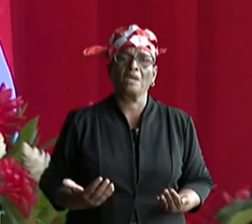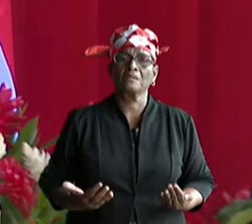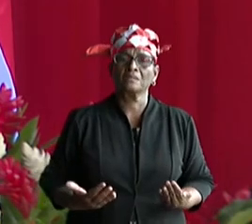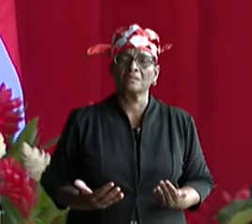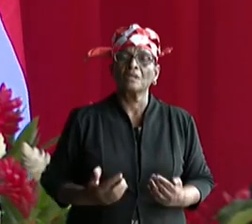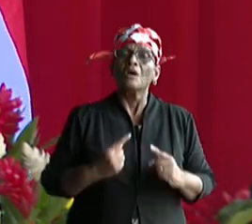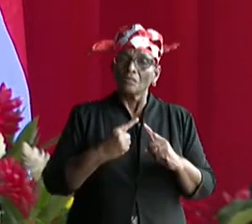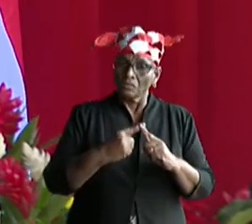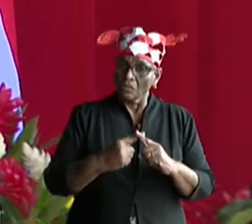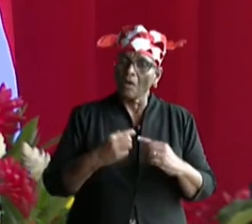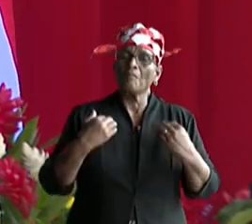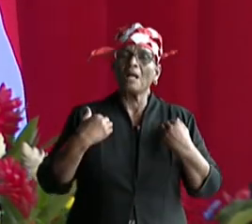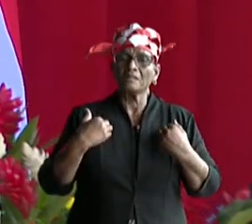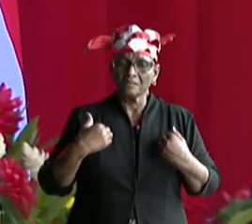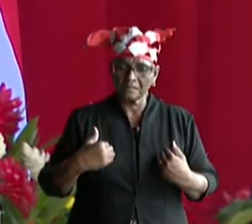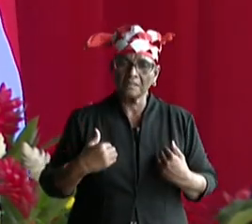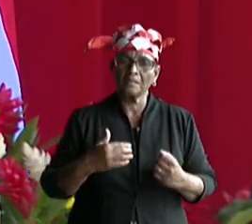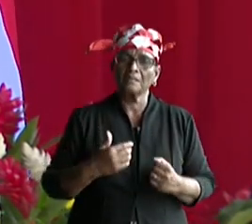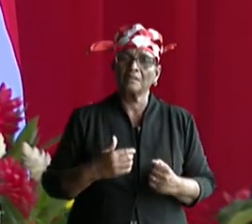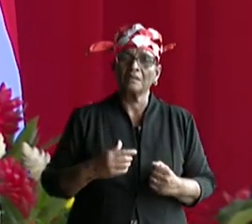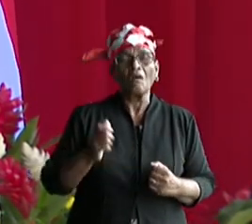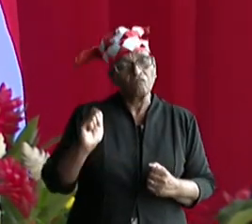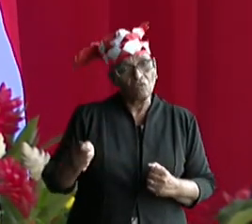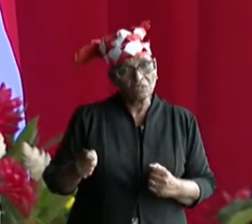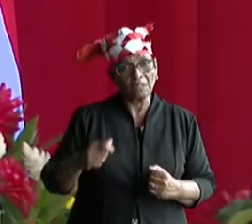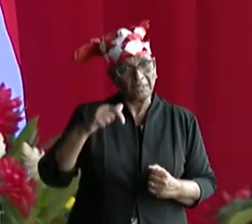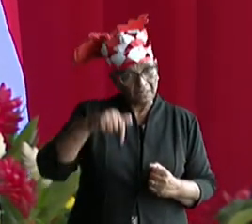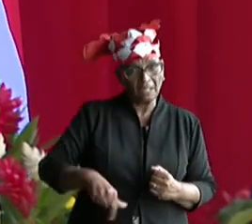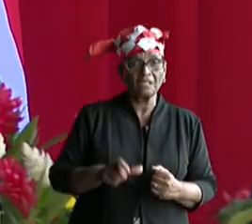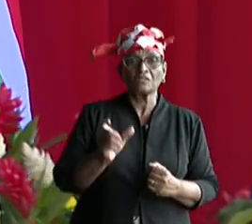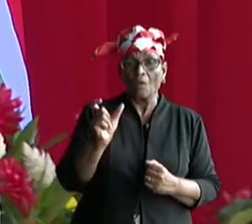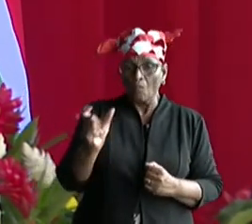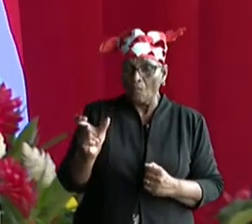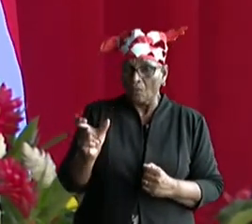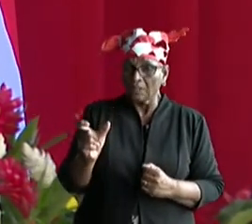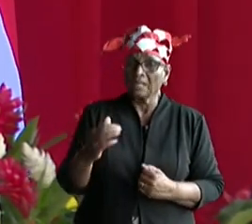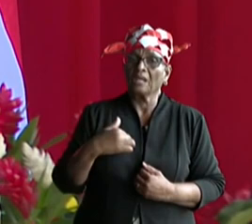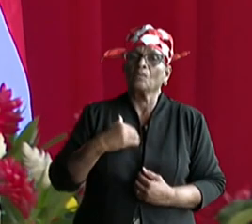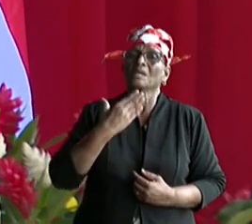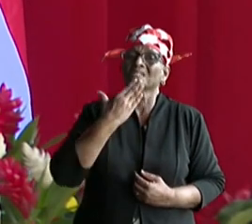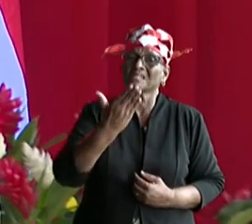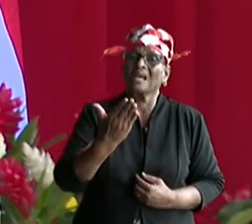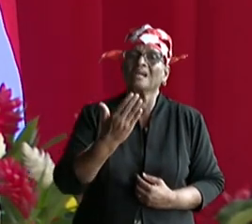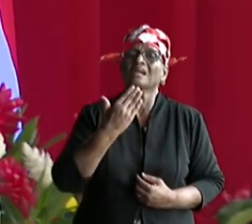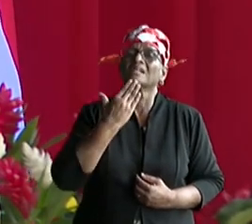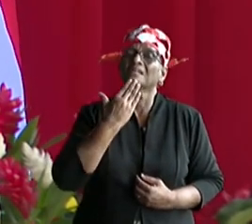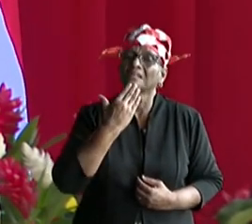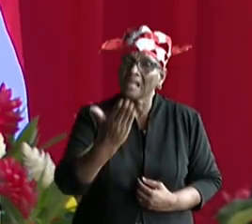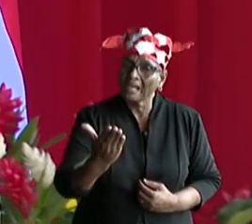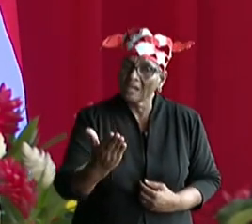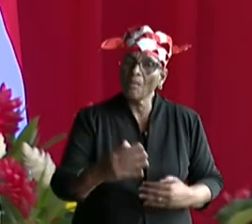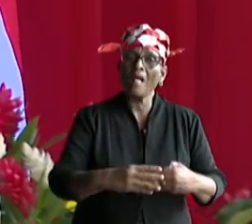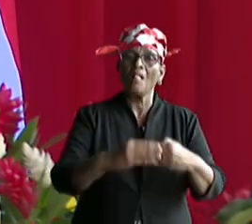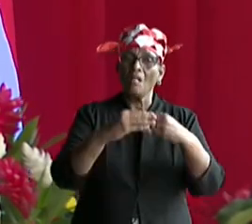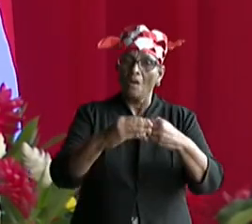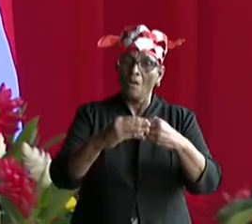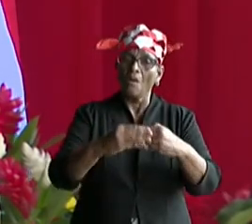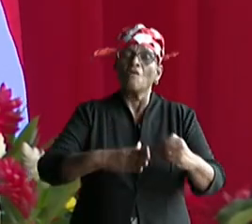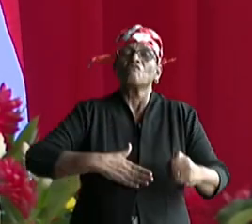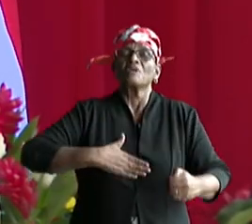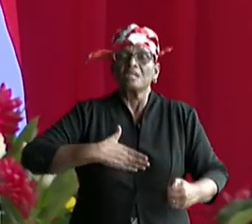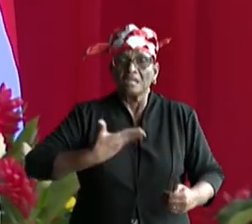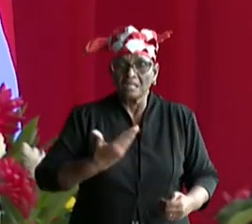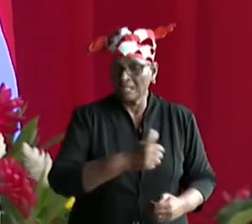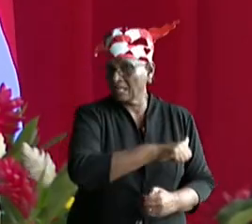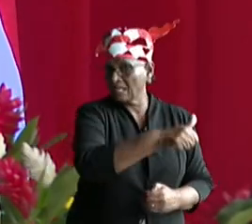en heren, voorzitter, na de woord toe die zie, mi wa tak grantangi, en mi wa wies alasranamang